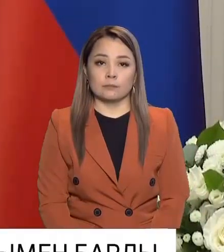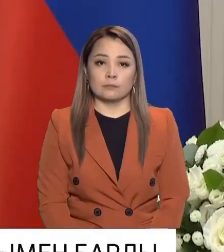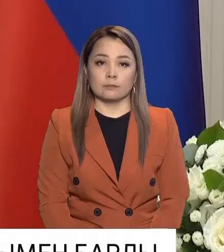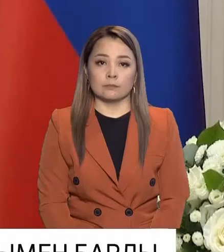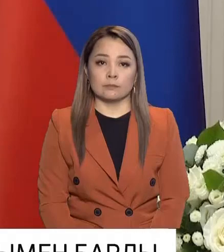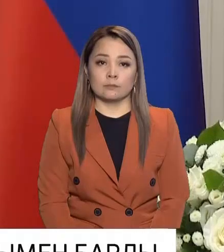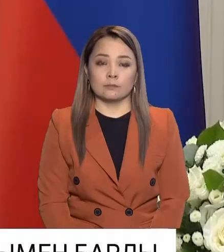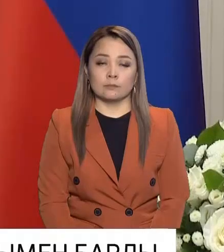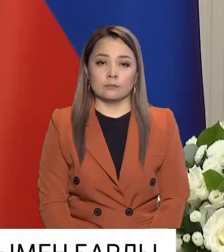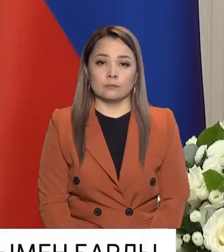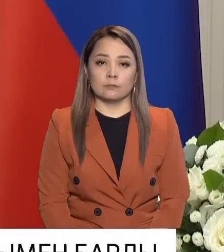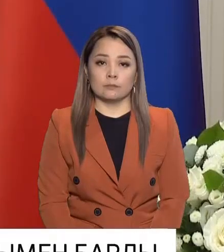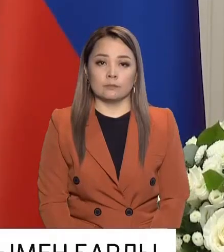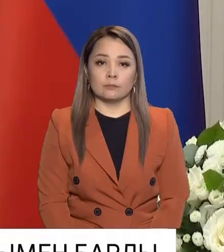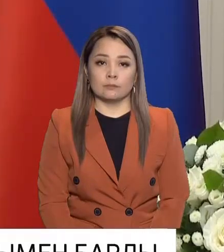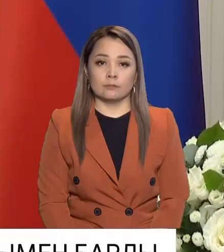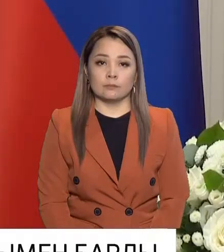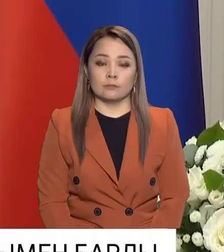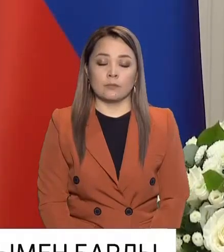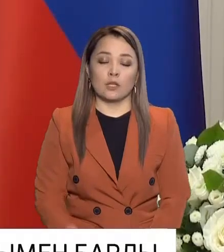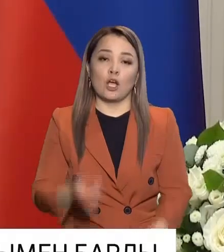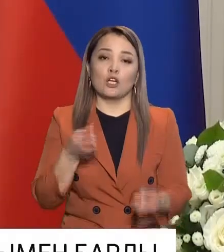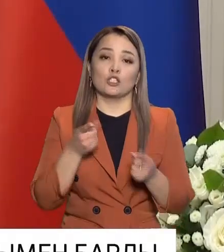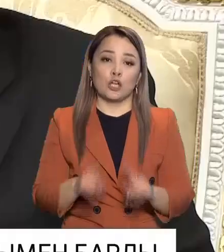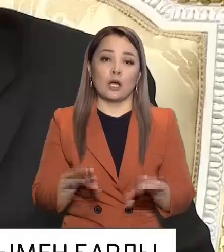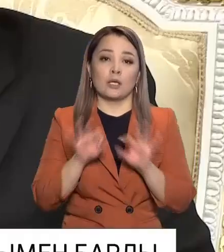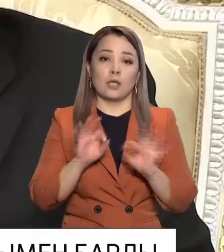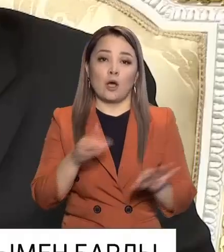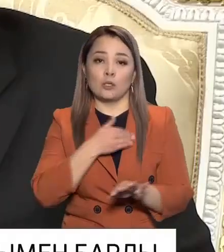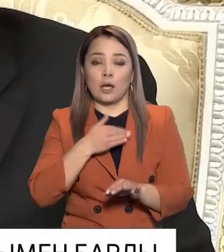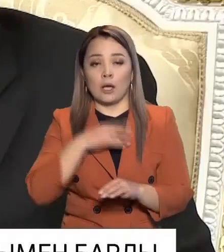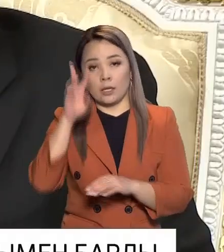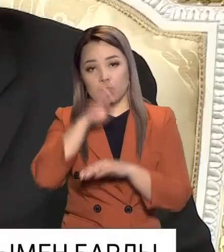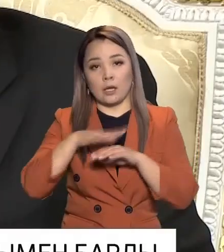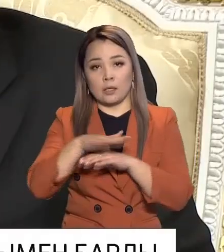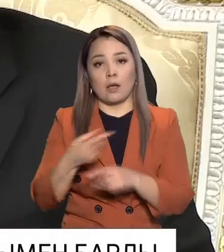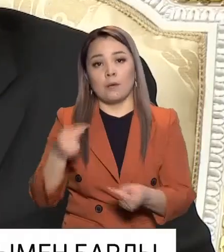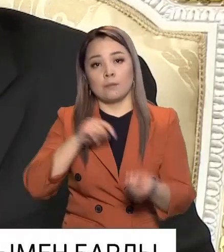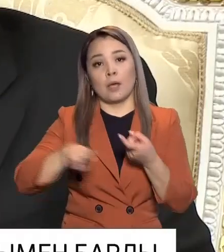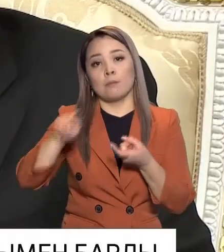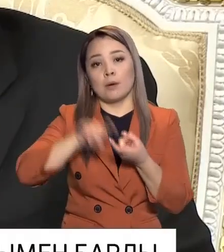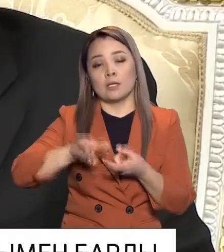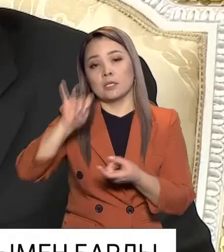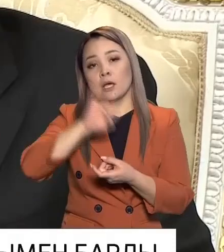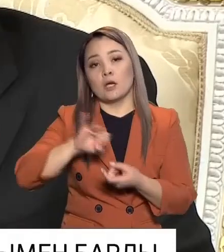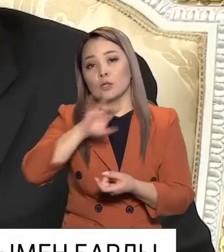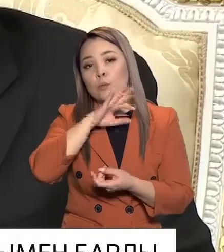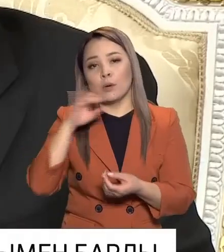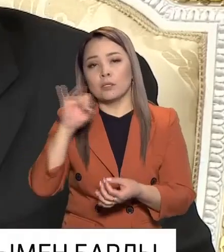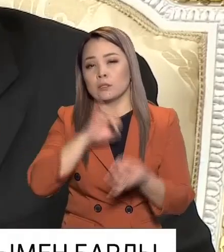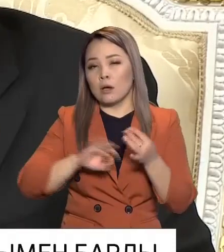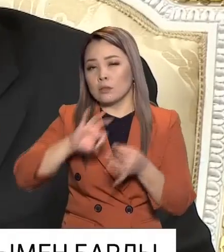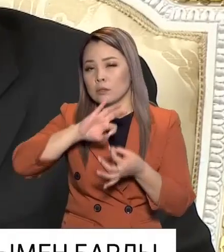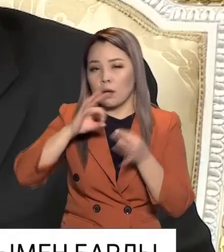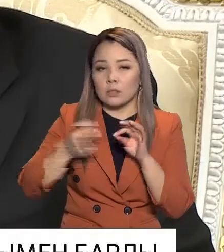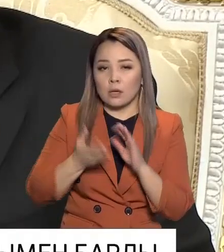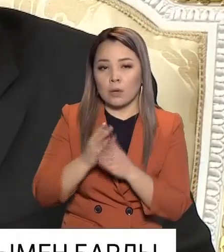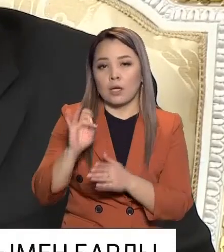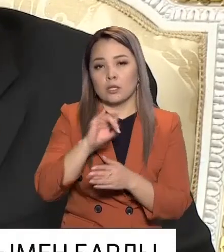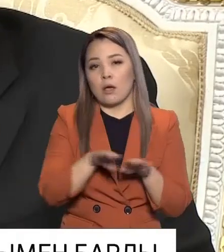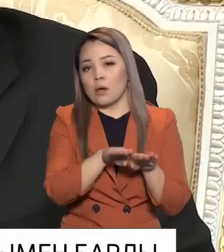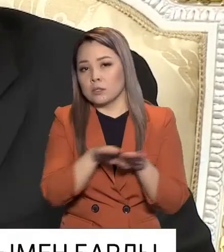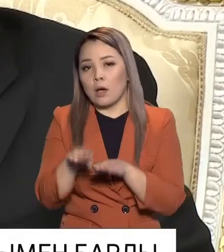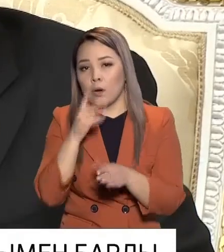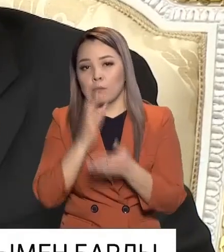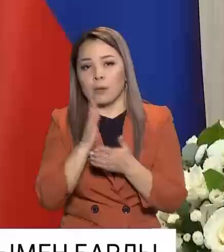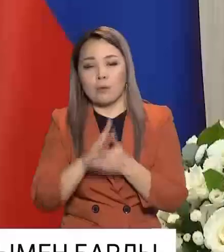связи, которые уходят вглубь истории. Шын мәнінде, елдеріміз арасындағы байланыстардың тарихы терең. Тарихымыз ортақ. Бұл тақырыпта